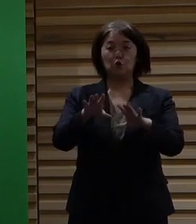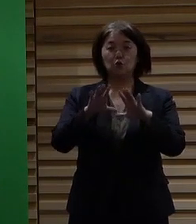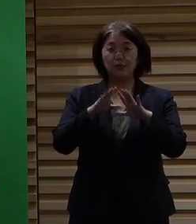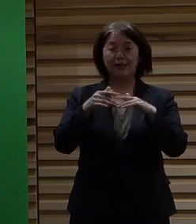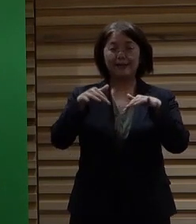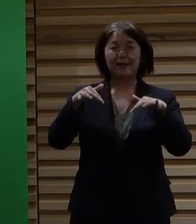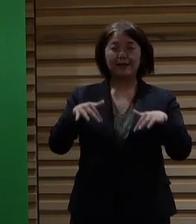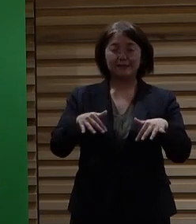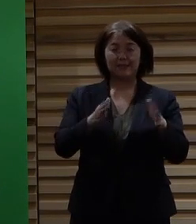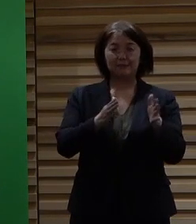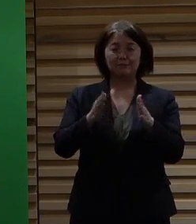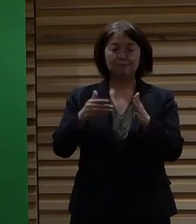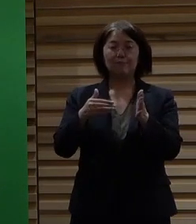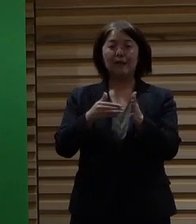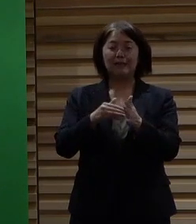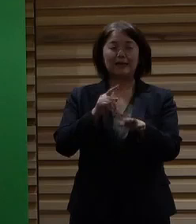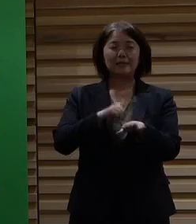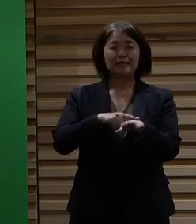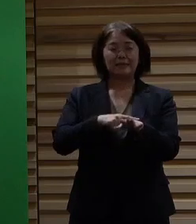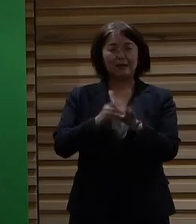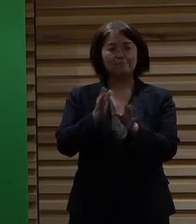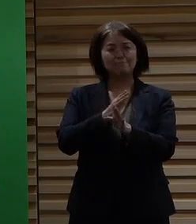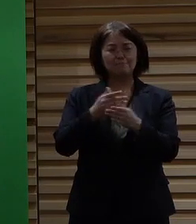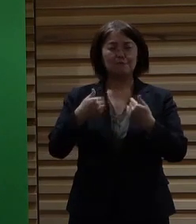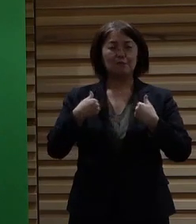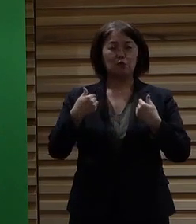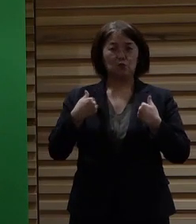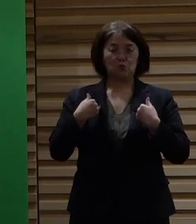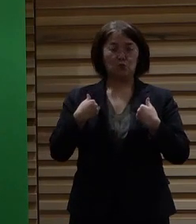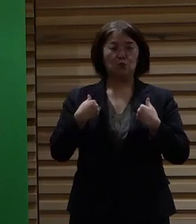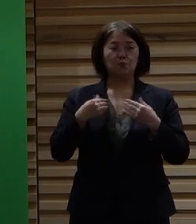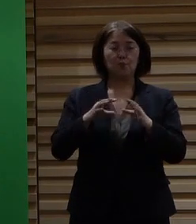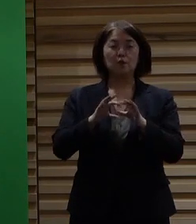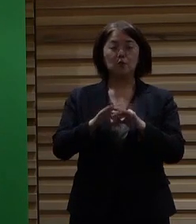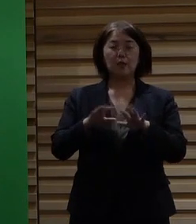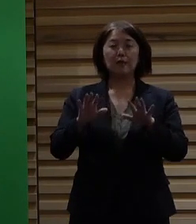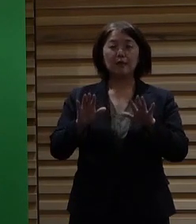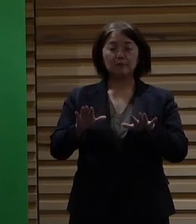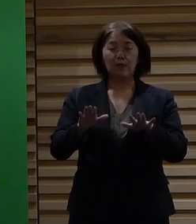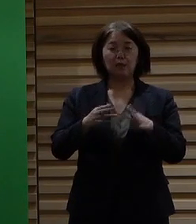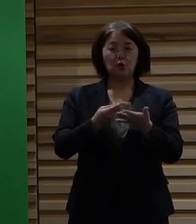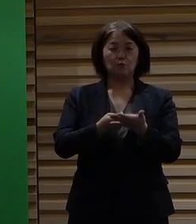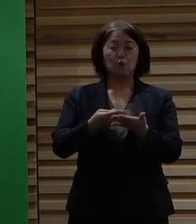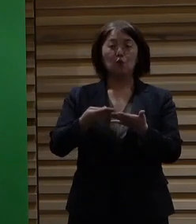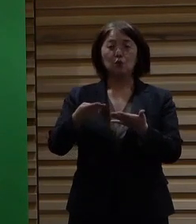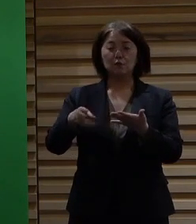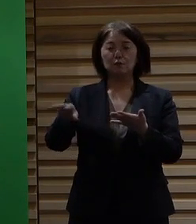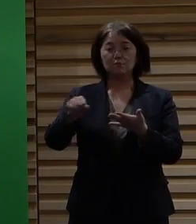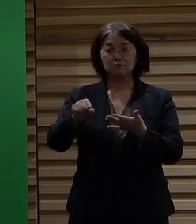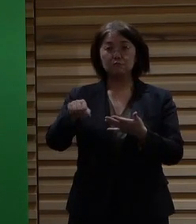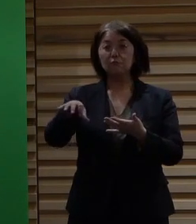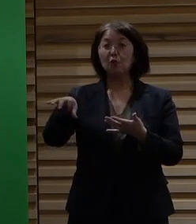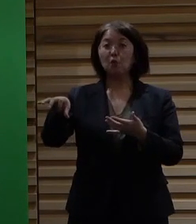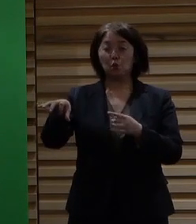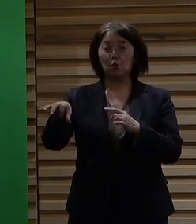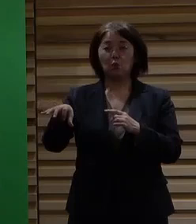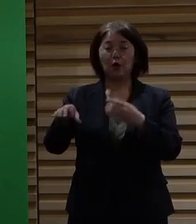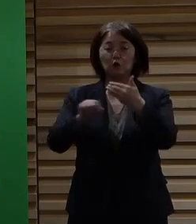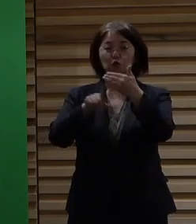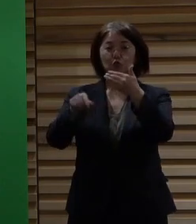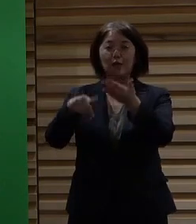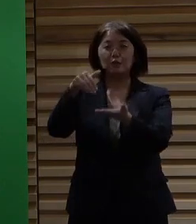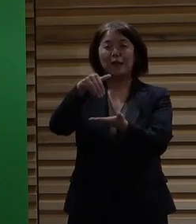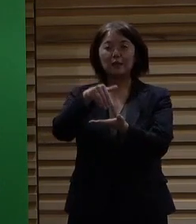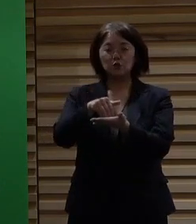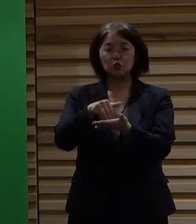が整うまでに一定の期間を要するため、現在の病床確保病院には9月末までの病床確保を